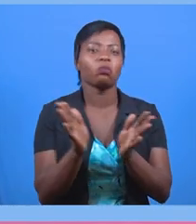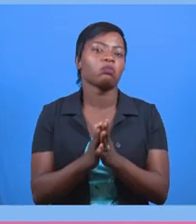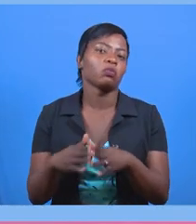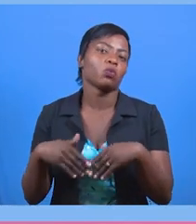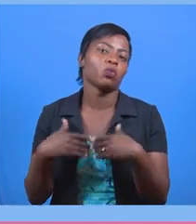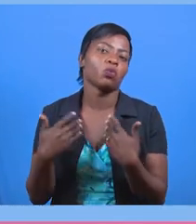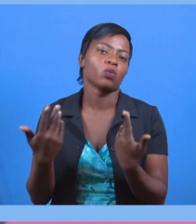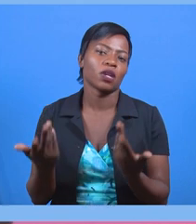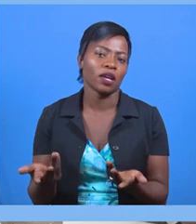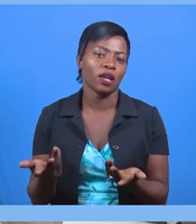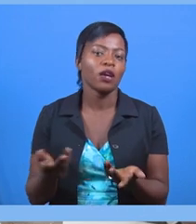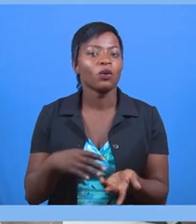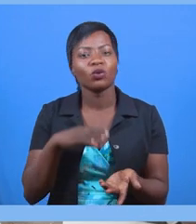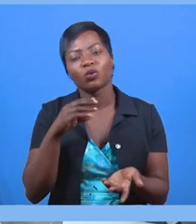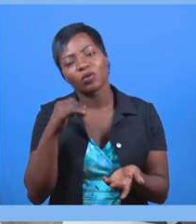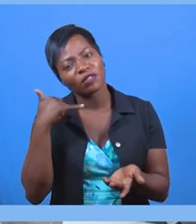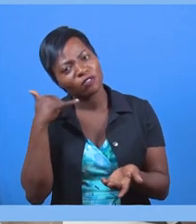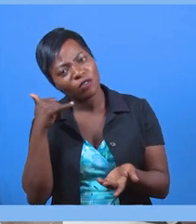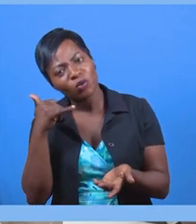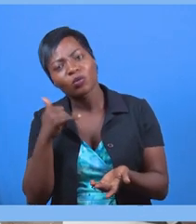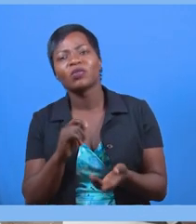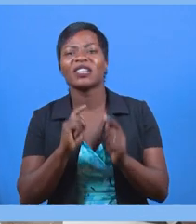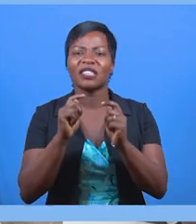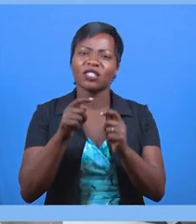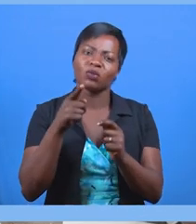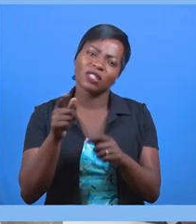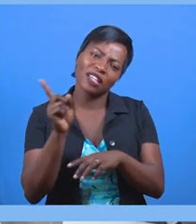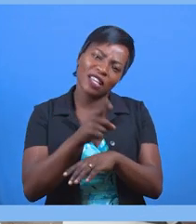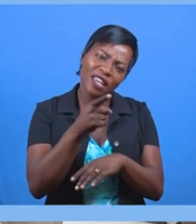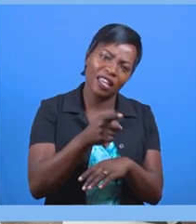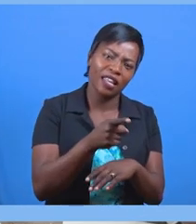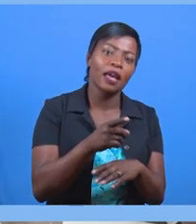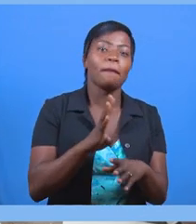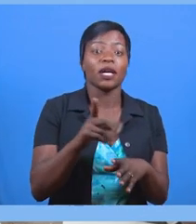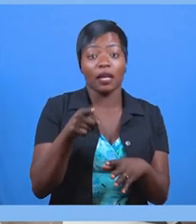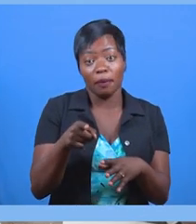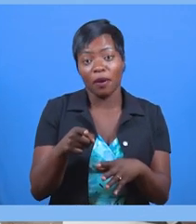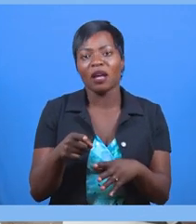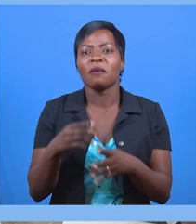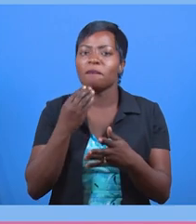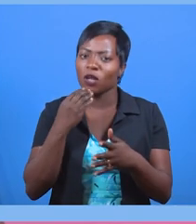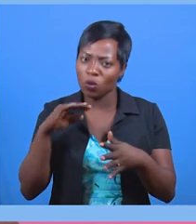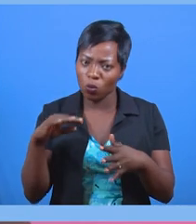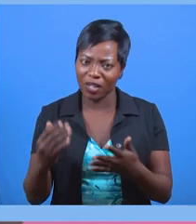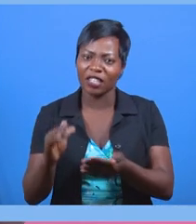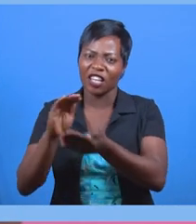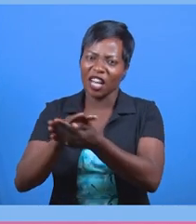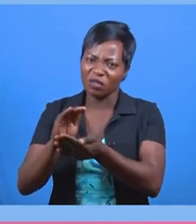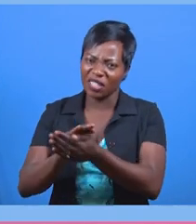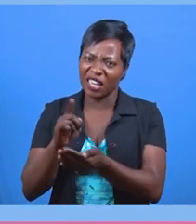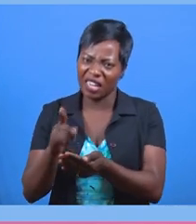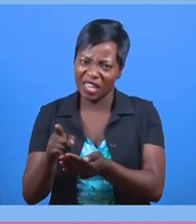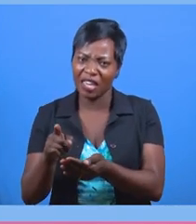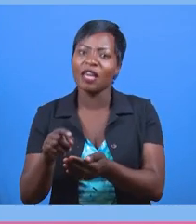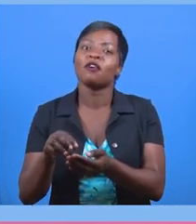kuti utaure kuti ndiri kuuya. Asi itika yatatora inonzi nepachirungu ma